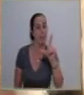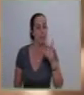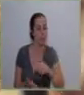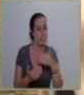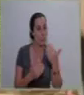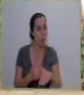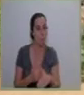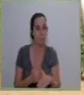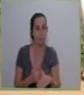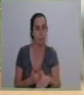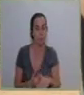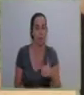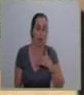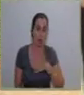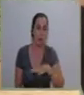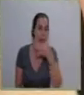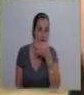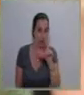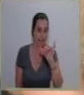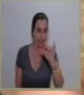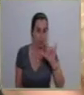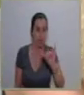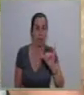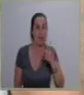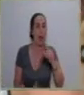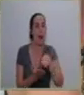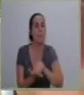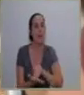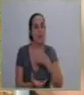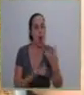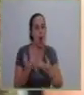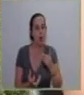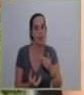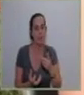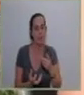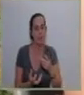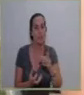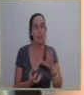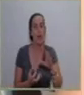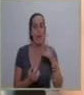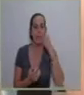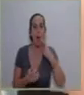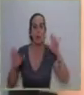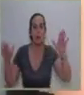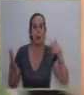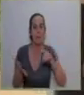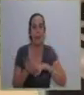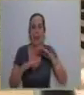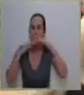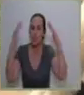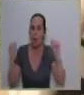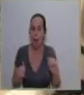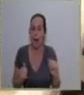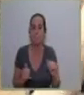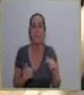סיום? אני רציתי לשאול אם המתכון שהבאת לי, שבו יש דמעות של מלאכים, זה בגלל השמיים.